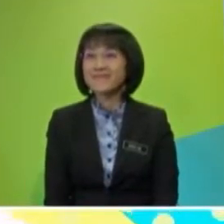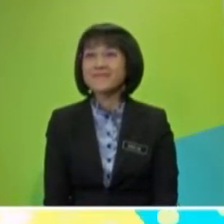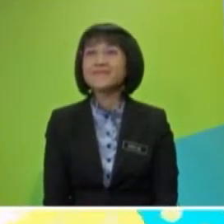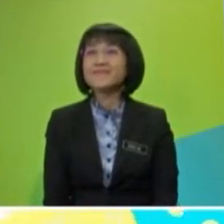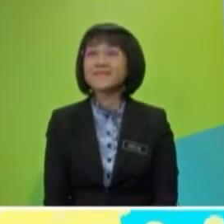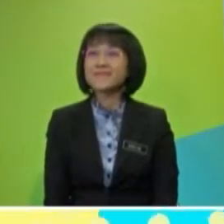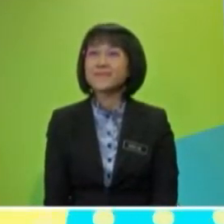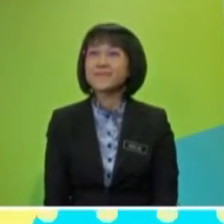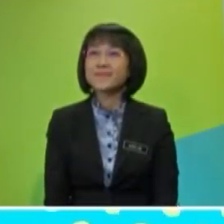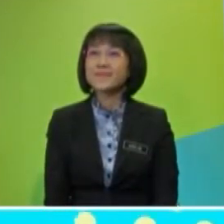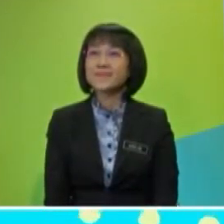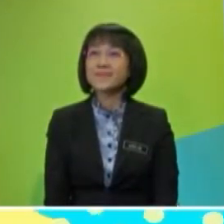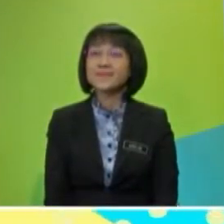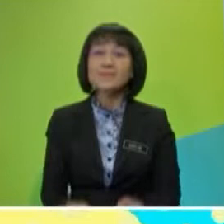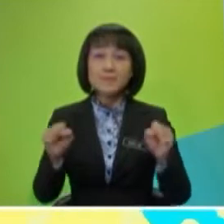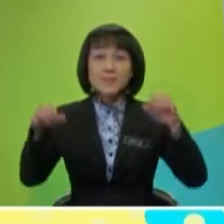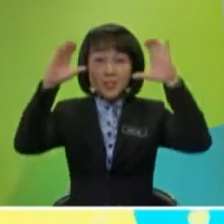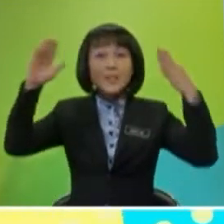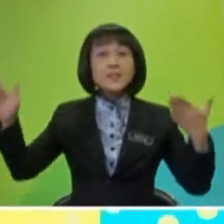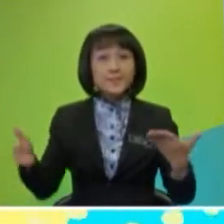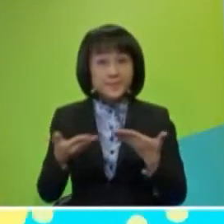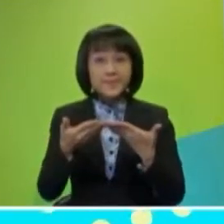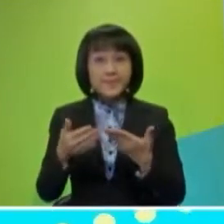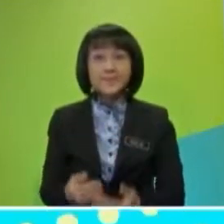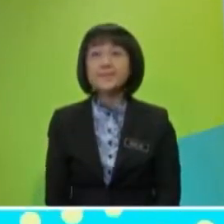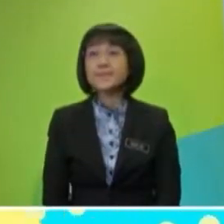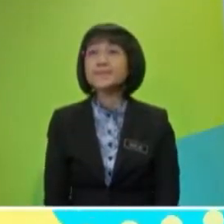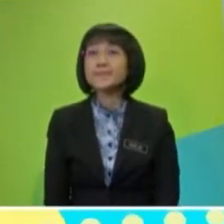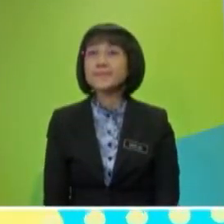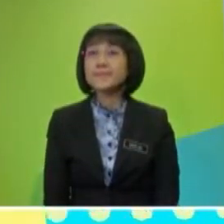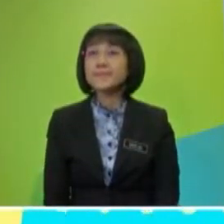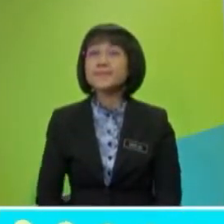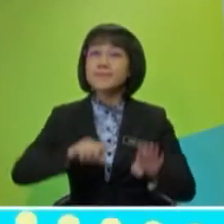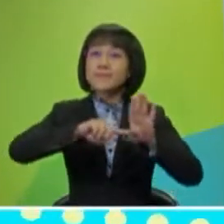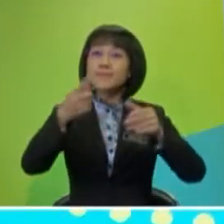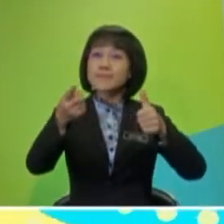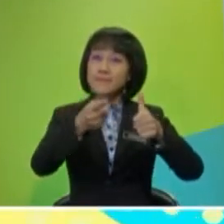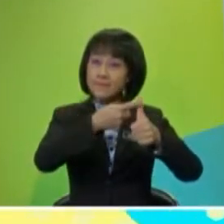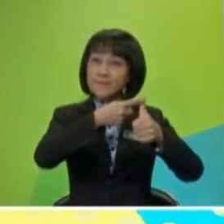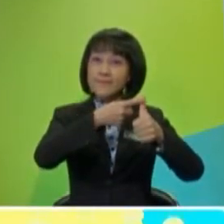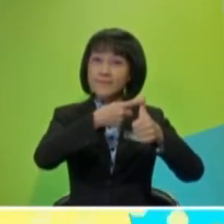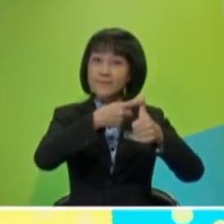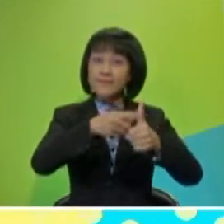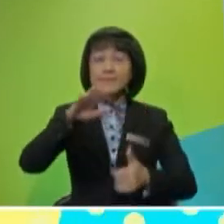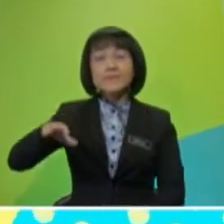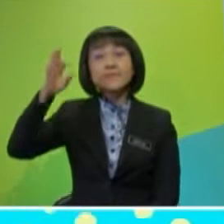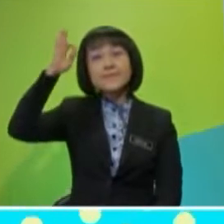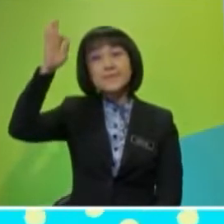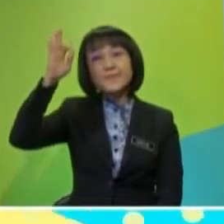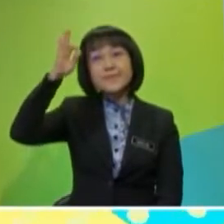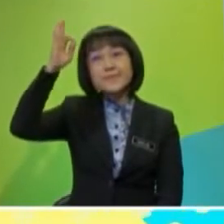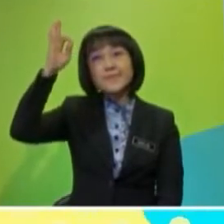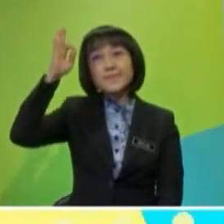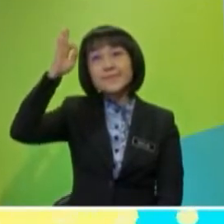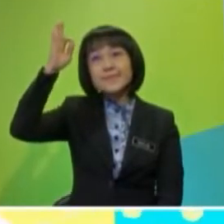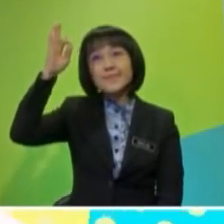cikgu. Baiklah cikgu, boleh cikgu perkenalkan mereka? Okey, so kita mulakan dengan yang pertama, adik Faiz Imran bin Muhammad